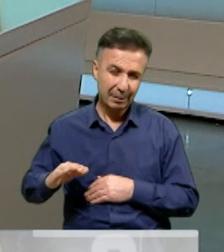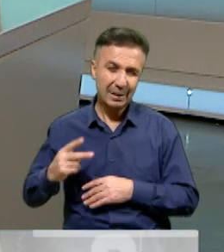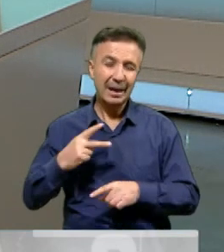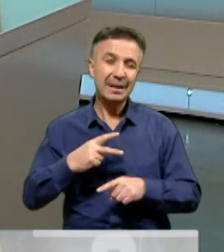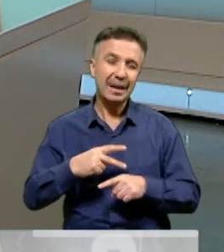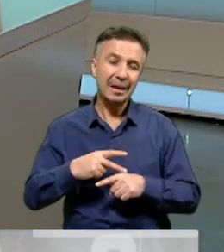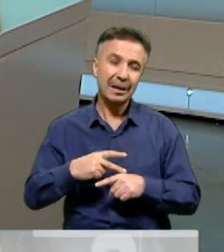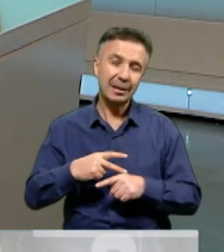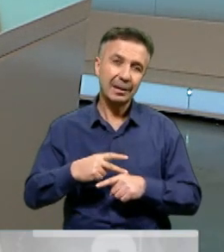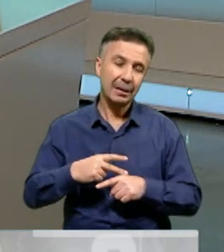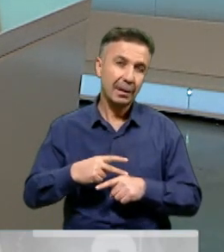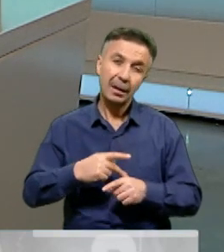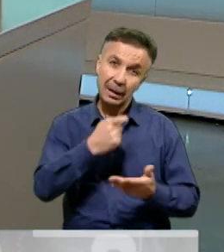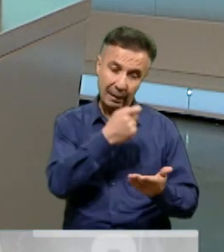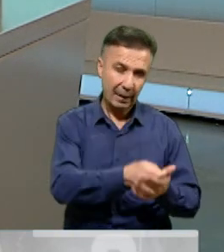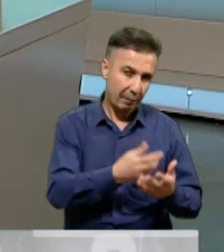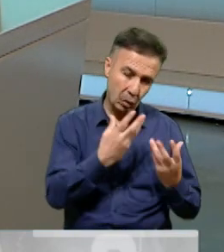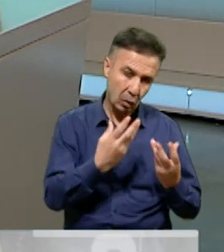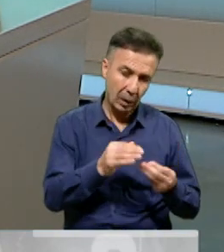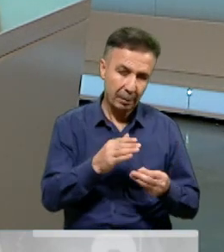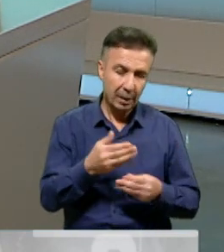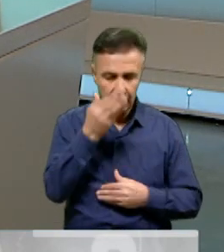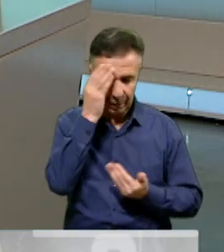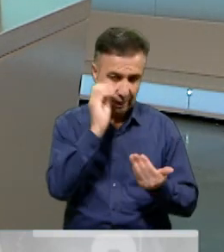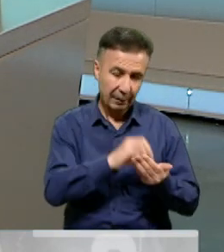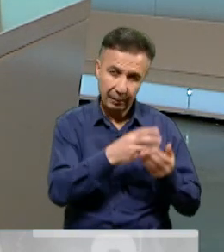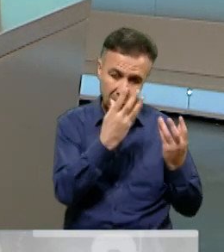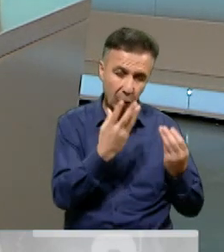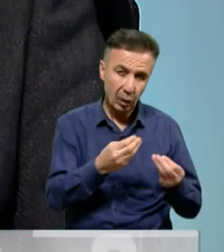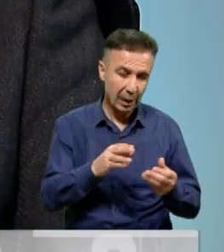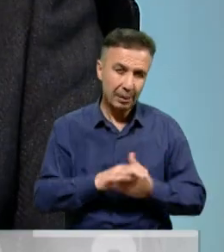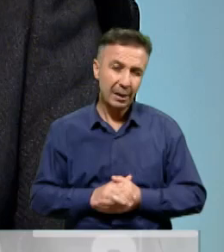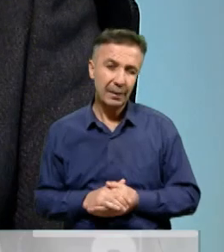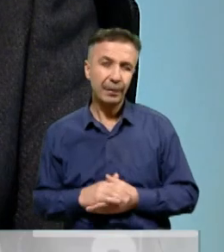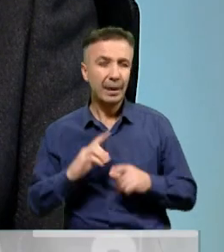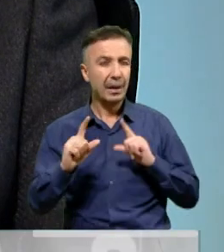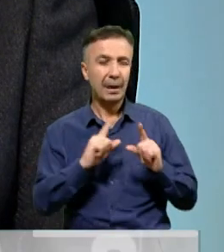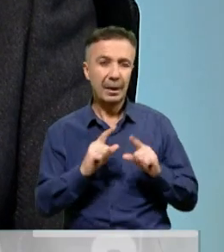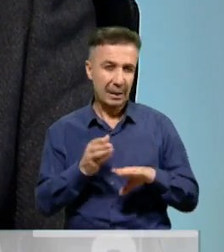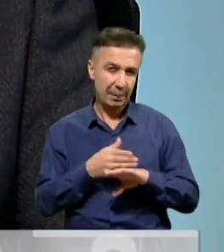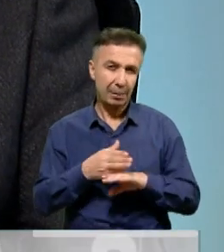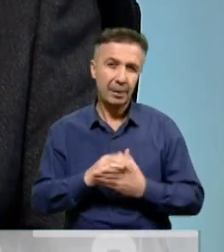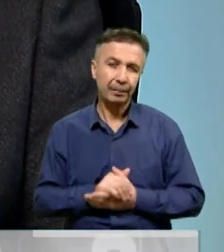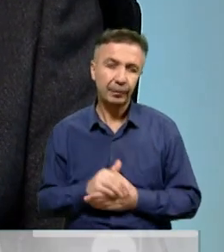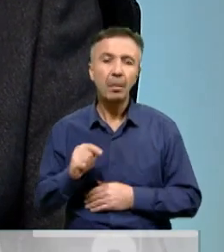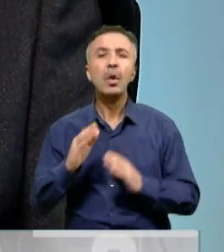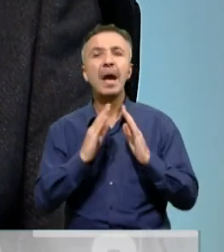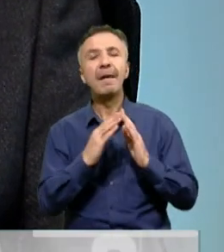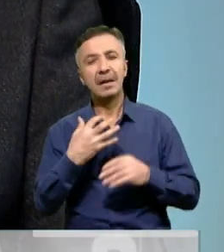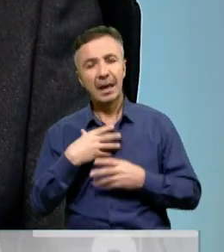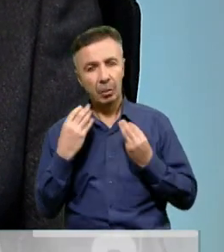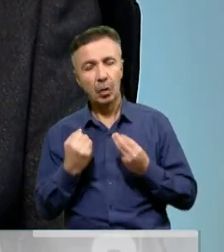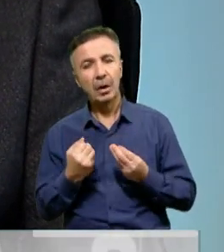vermiş olabilirler, değil mi? Ben onu anladım. Sadaka-i fıtır vermiş olabilirler. İhtiyaç dolayısıyla bu evin sahibi